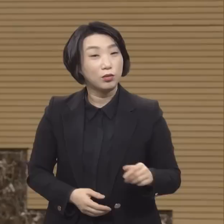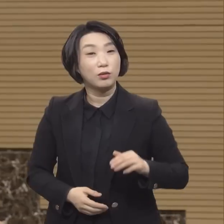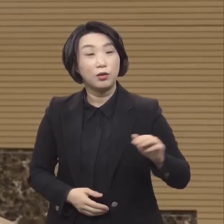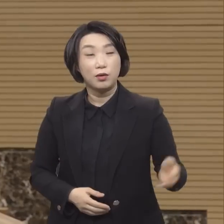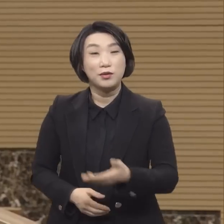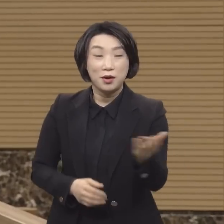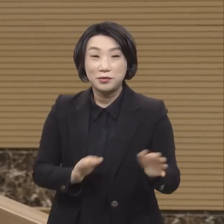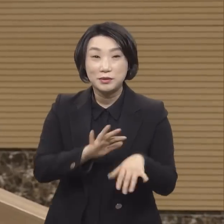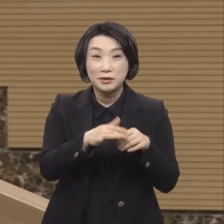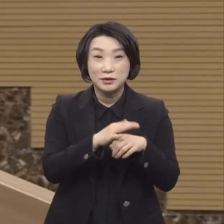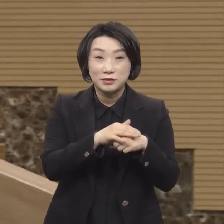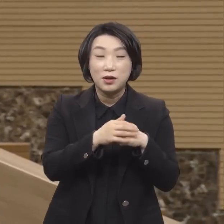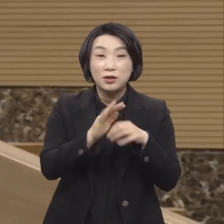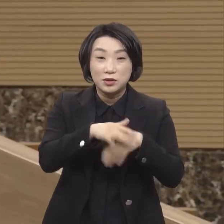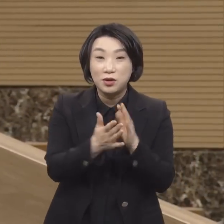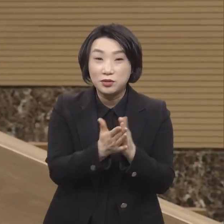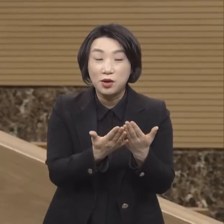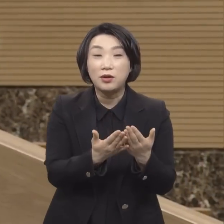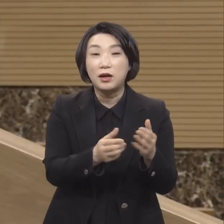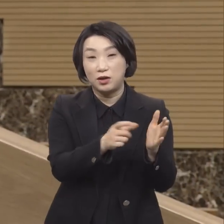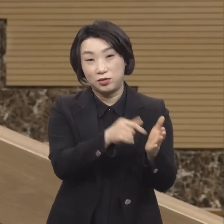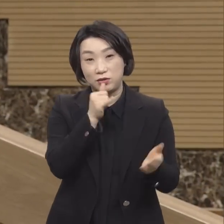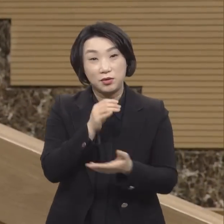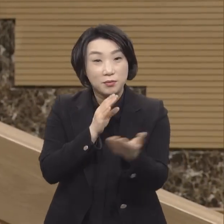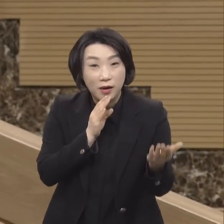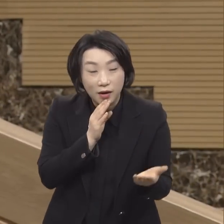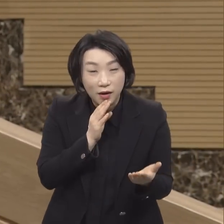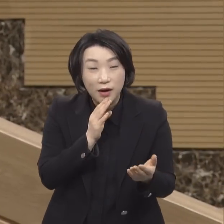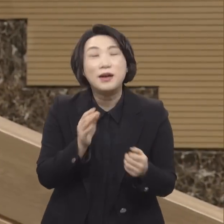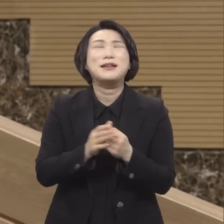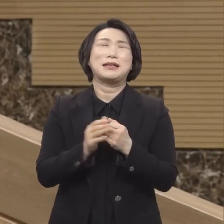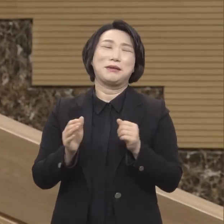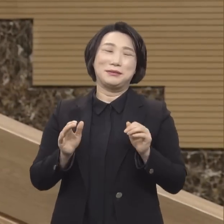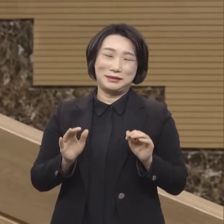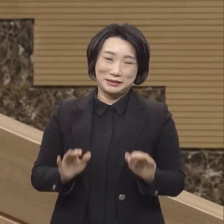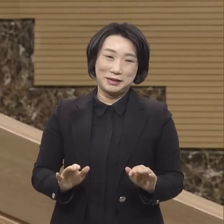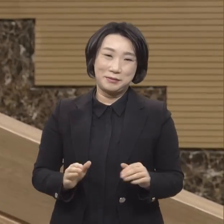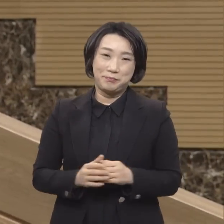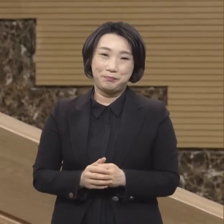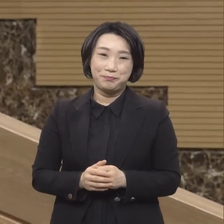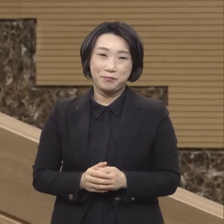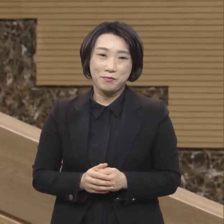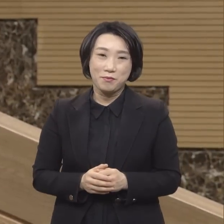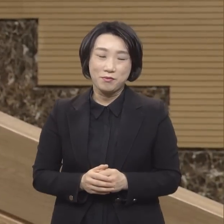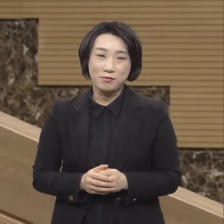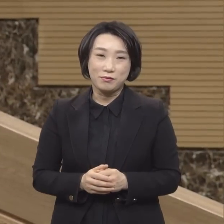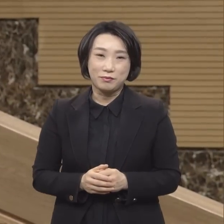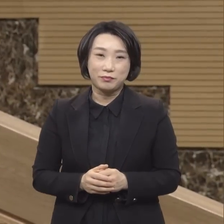주님이 31절 32절에 가서 뭐라고 말씀하셨느냐? 그러므로